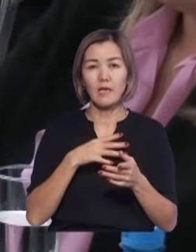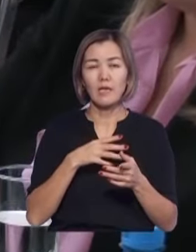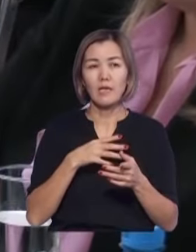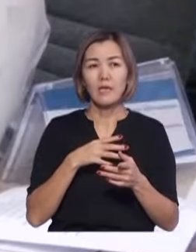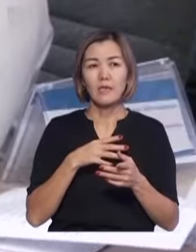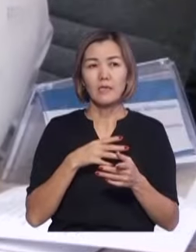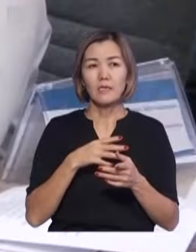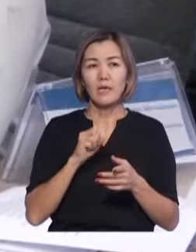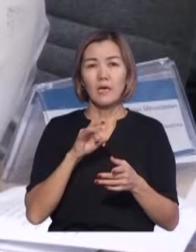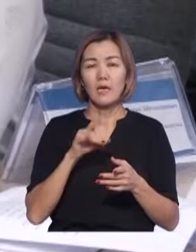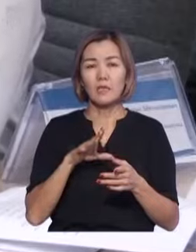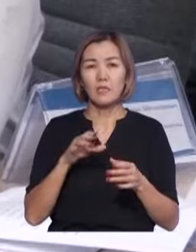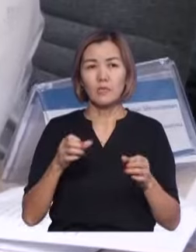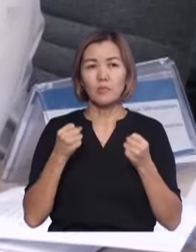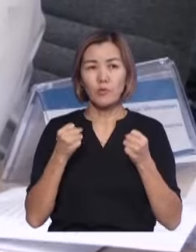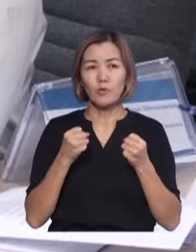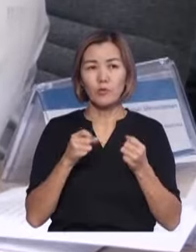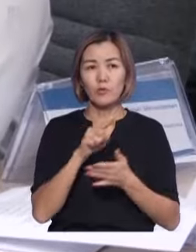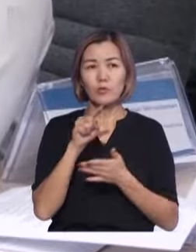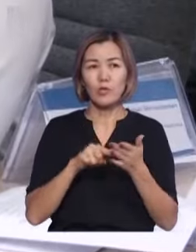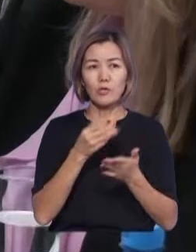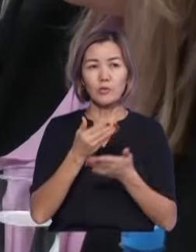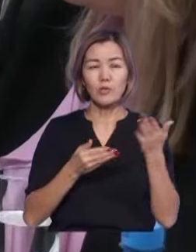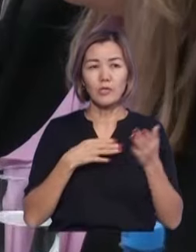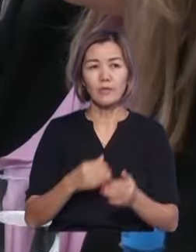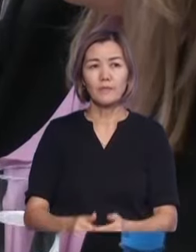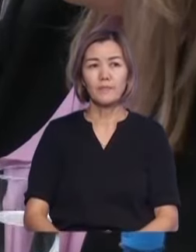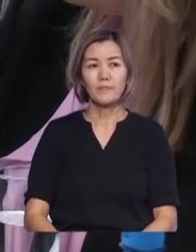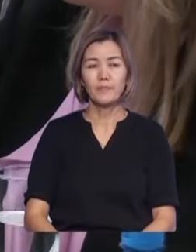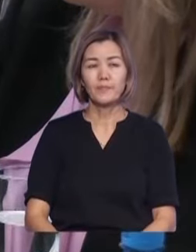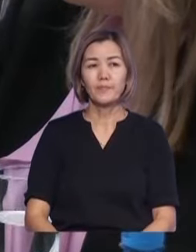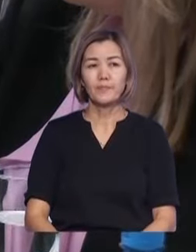әкіміне арт спорт бағдарламасына қатысты сауалын жолдады.